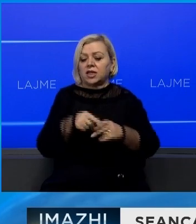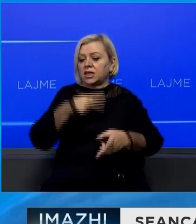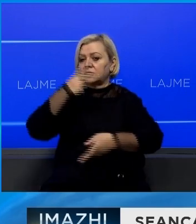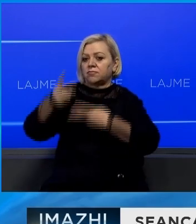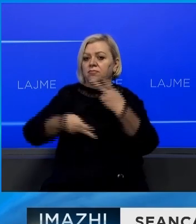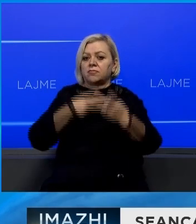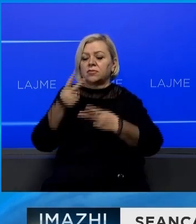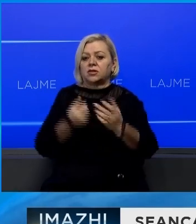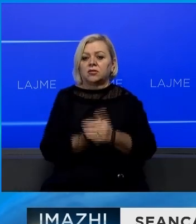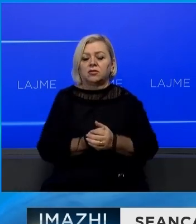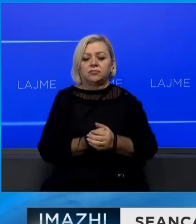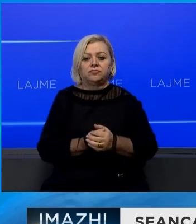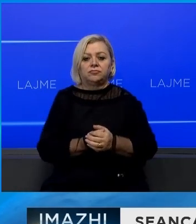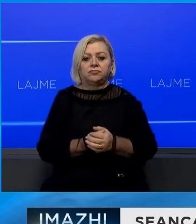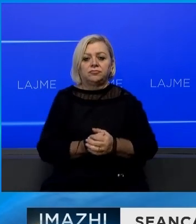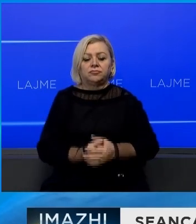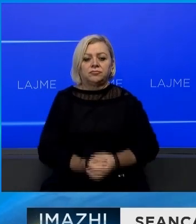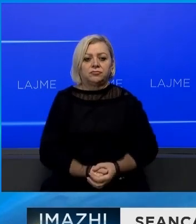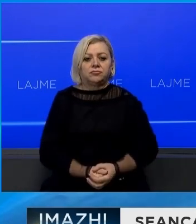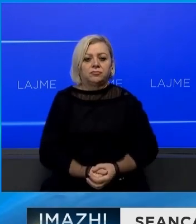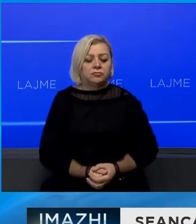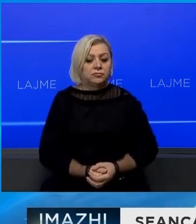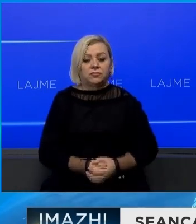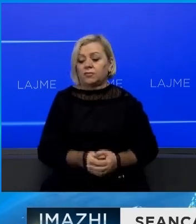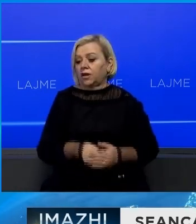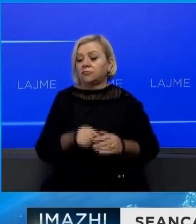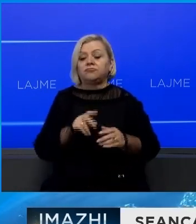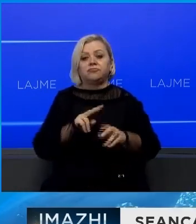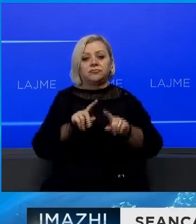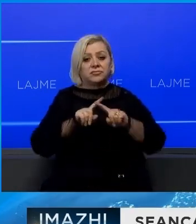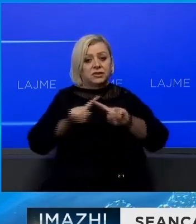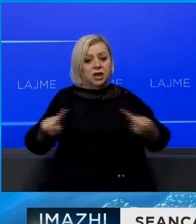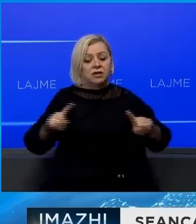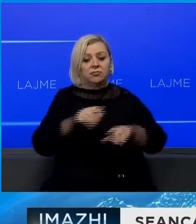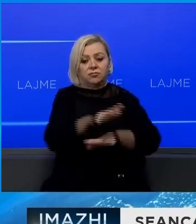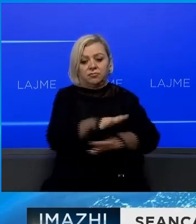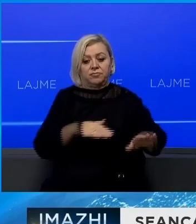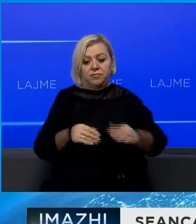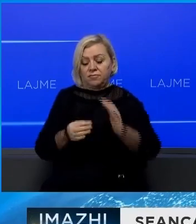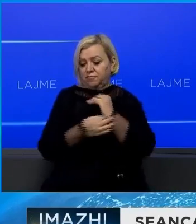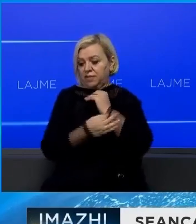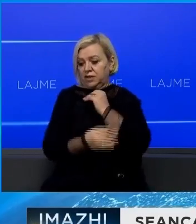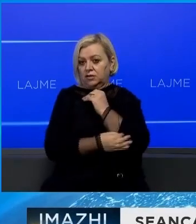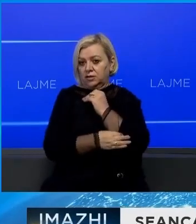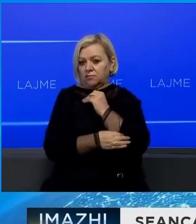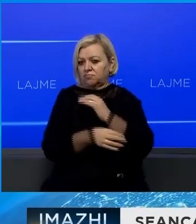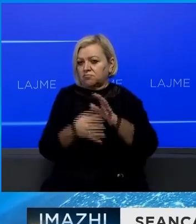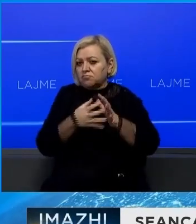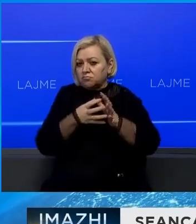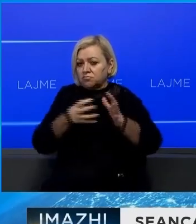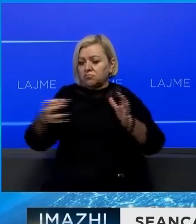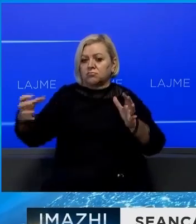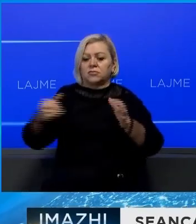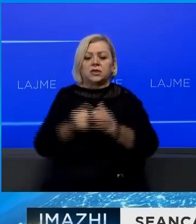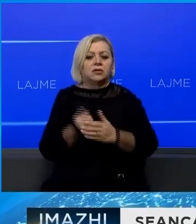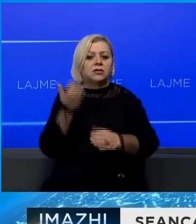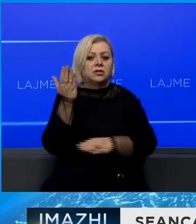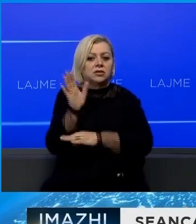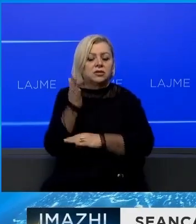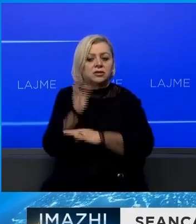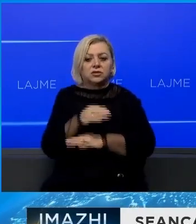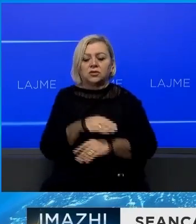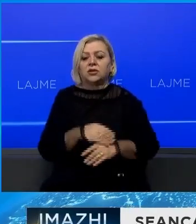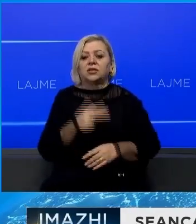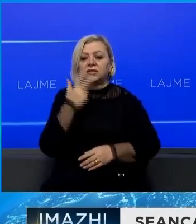inspektimit për aq sa është e mundur. Por për dallim nga kjo seancë, ajo e së premtës do të jetë maratonike me që ligjvënësit do të trajtojnë